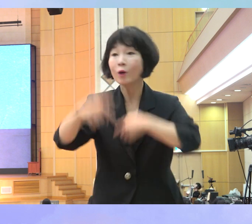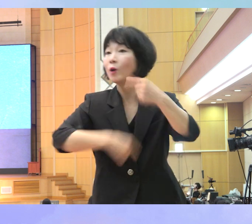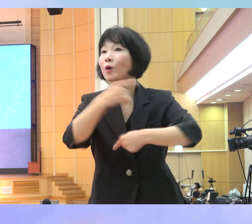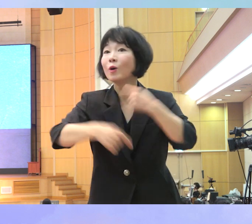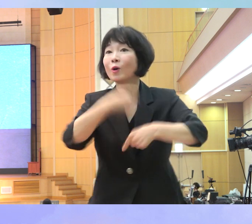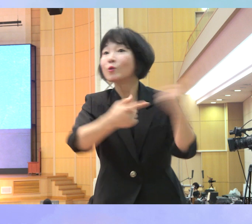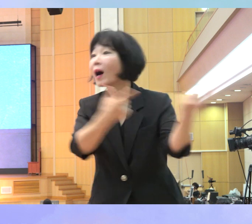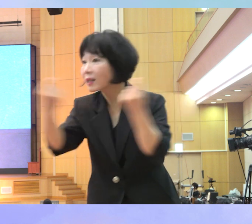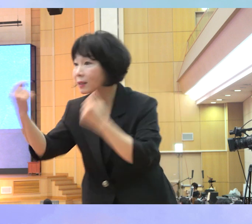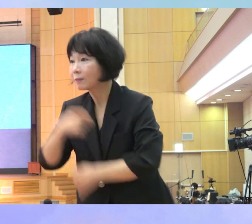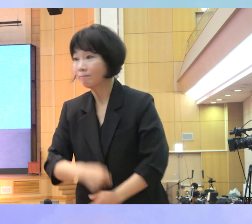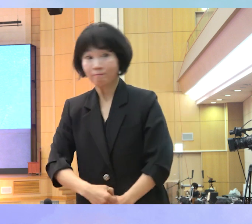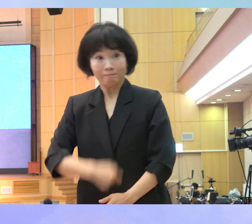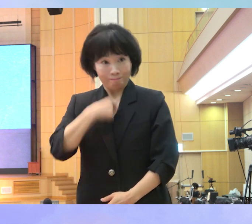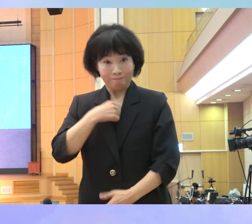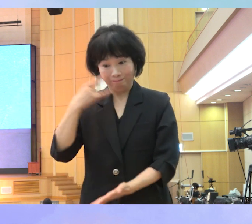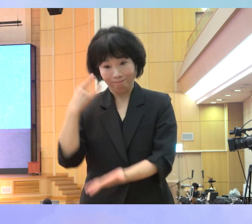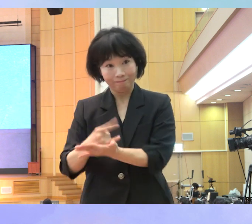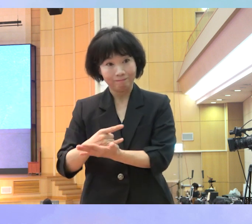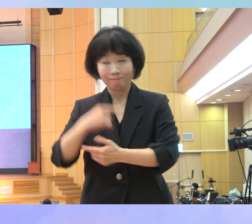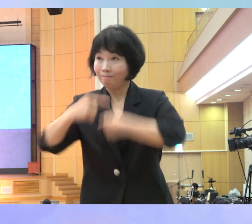의인의 말투를 사용해야 된다.